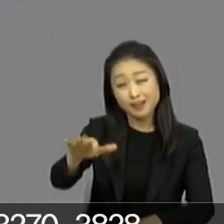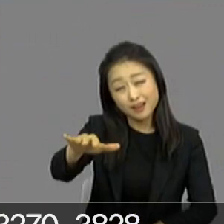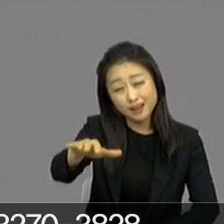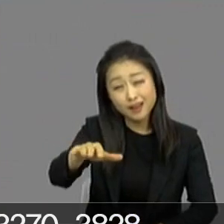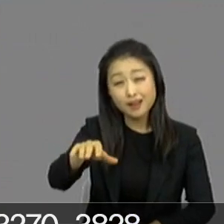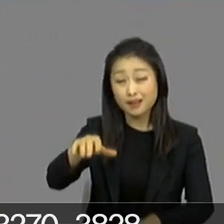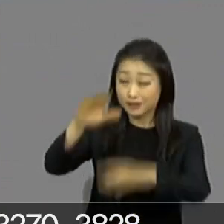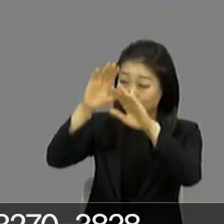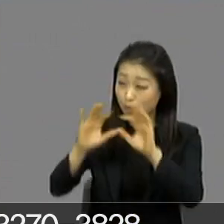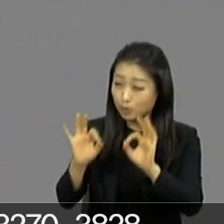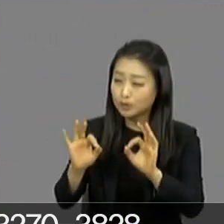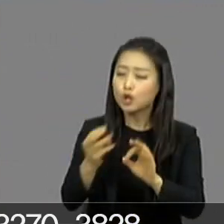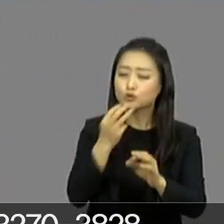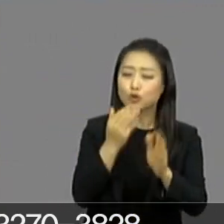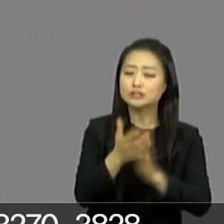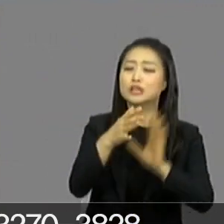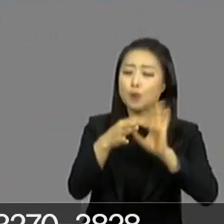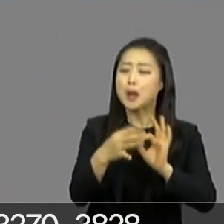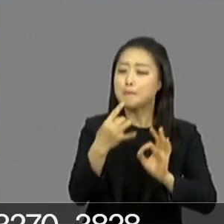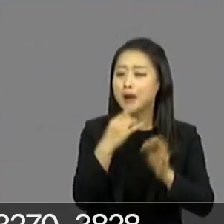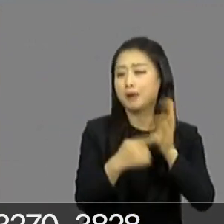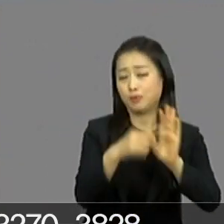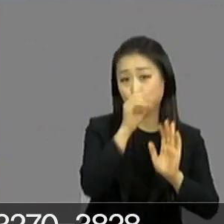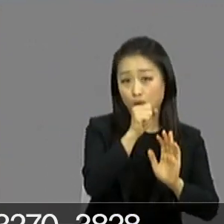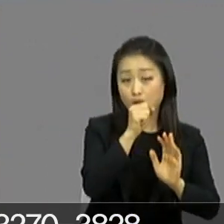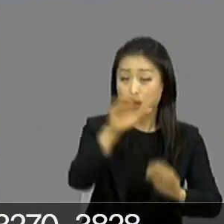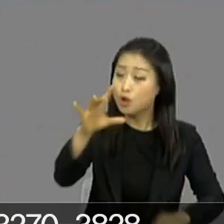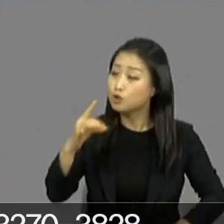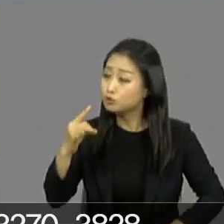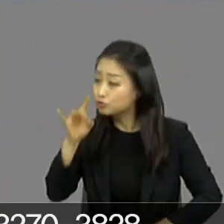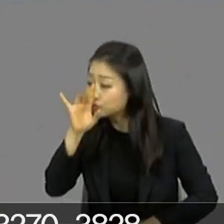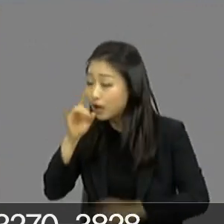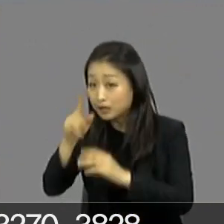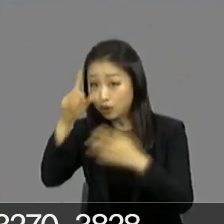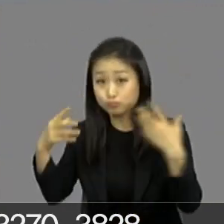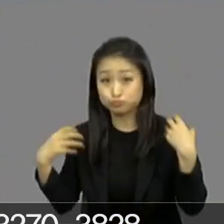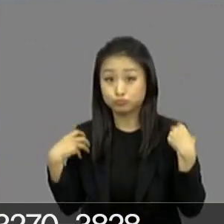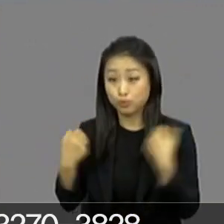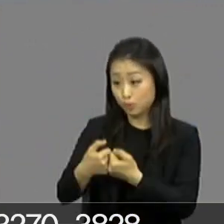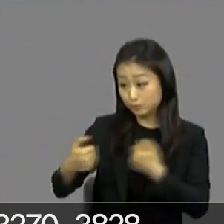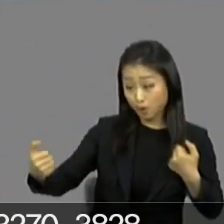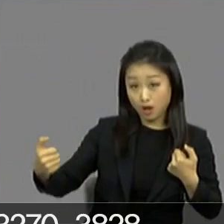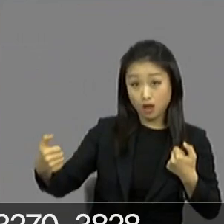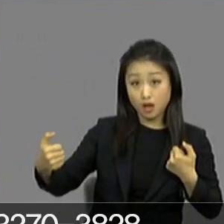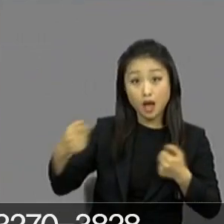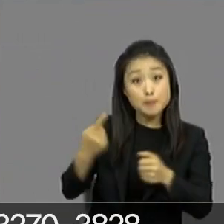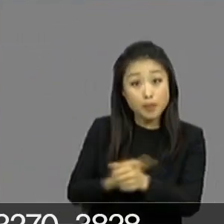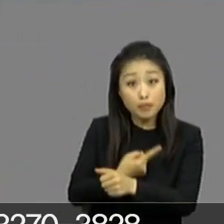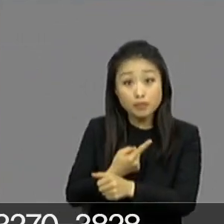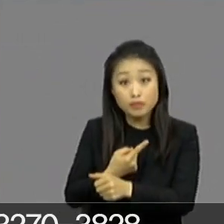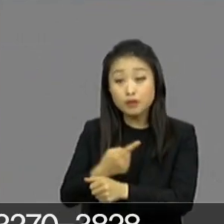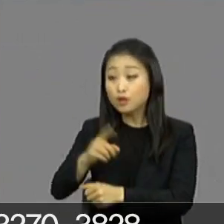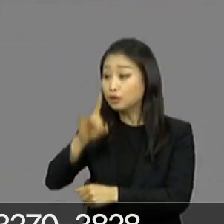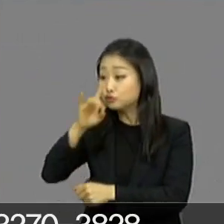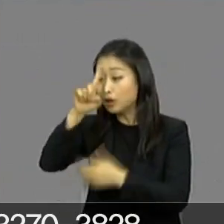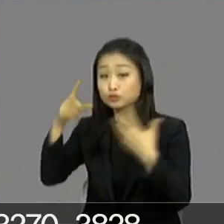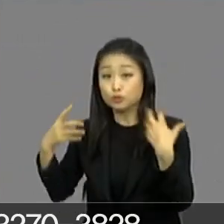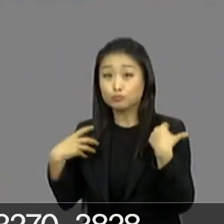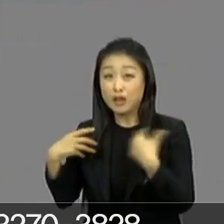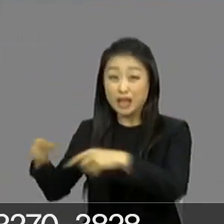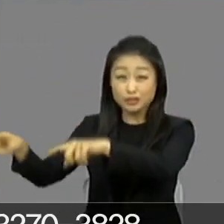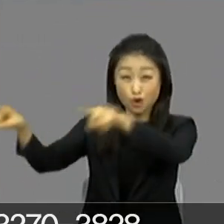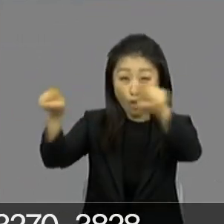제안 고고학적 중앙 정부 입장에서는 서울시의 5 지원을 해주게 되면 전국적으로 다 해 줘야 되거든요 그렇기 때문에